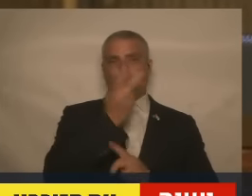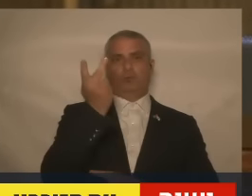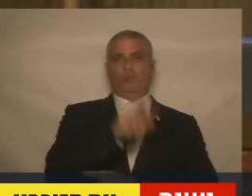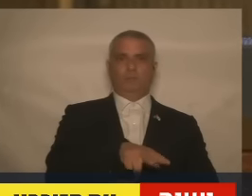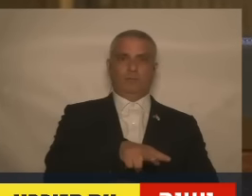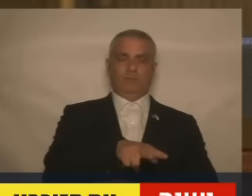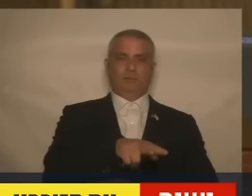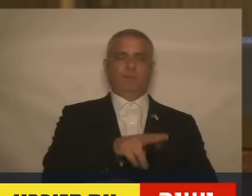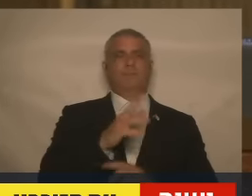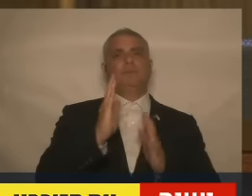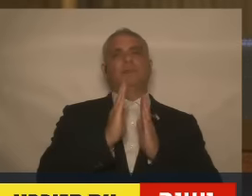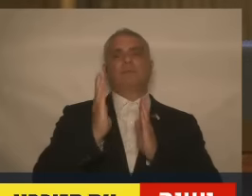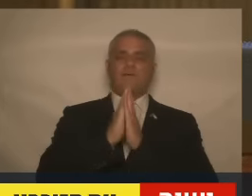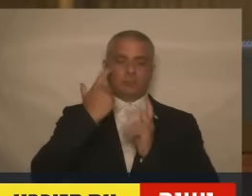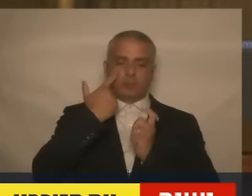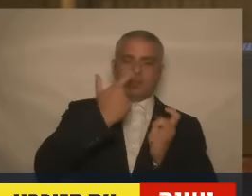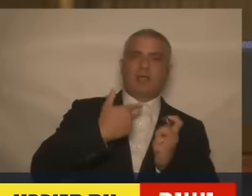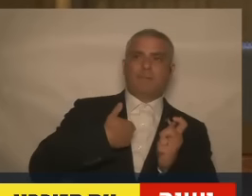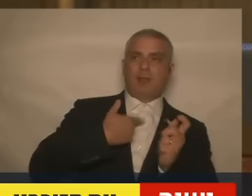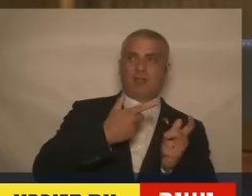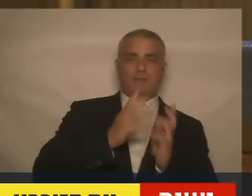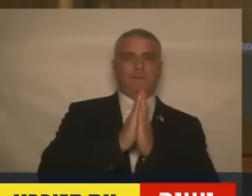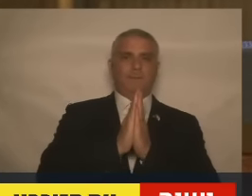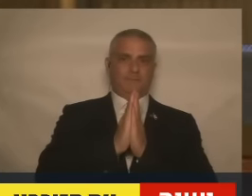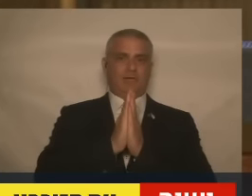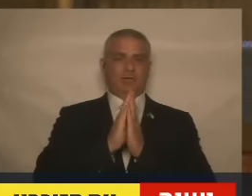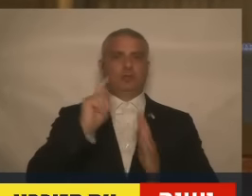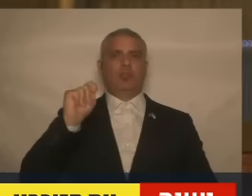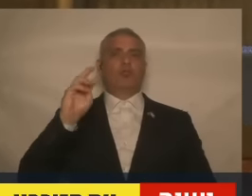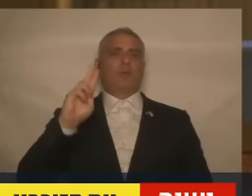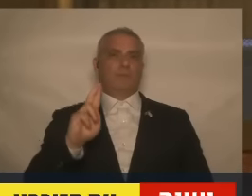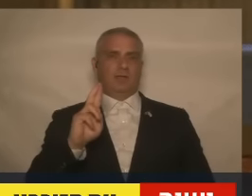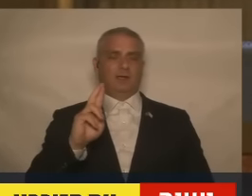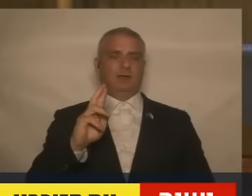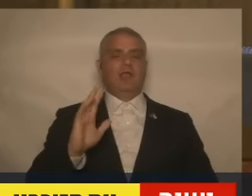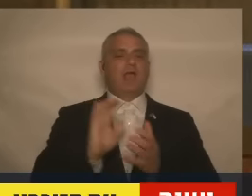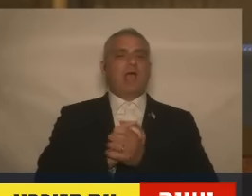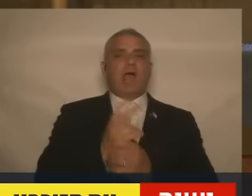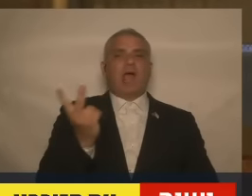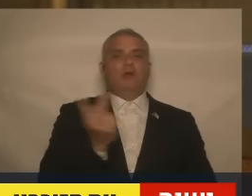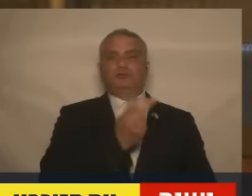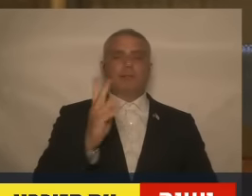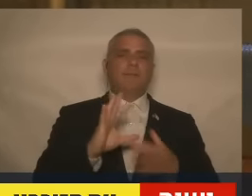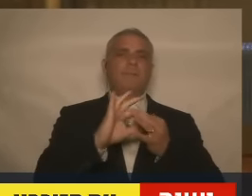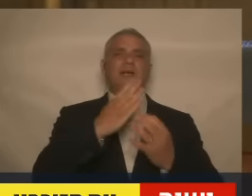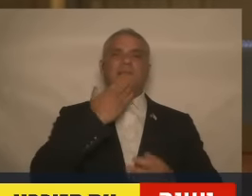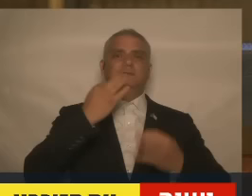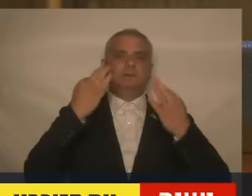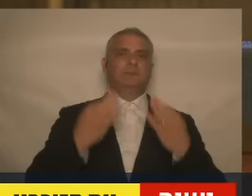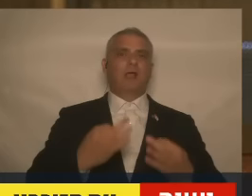שנפל. תחבא עליי בנצור, ביקש ממנו תומר. הרעות הזו היא ברית